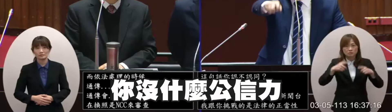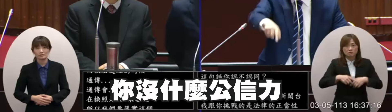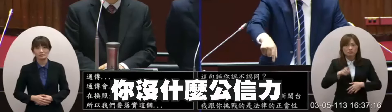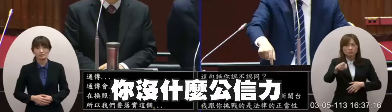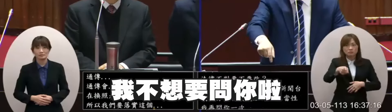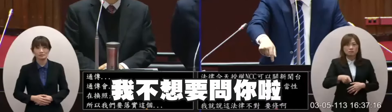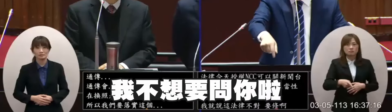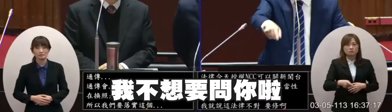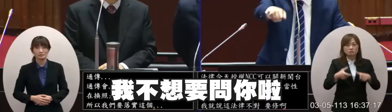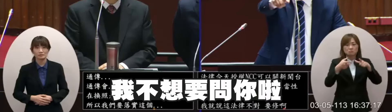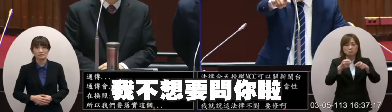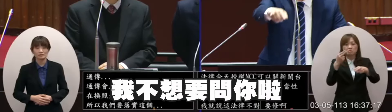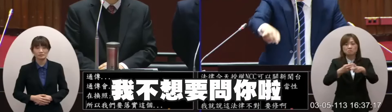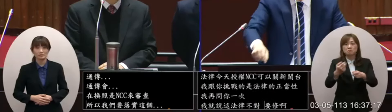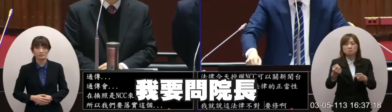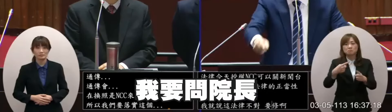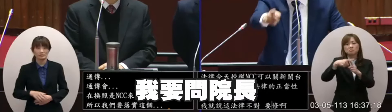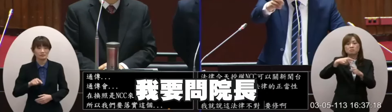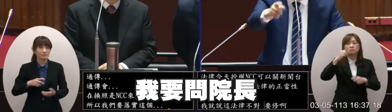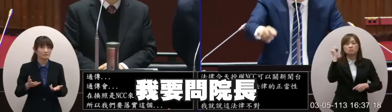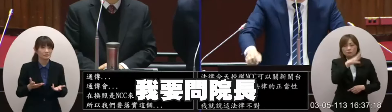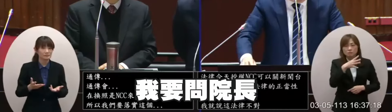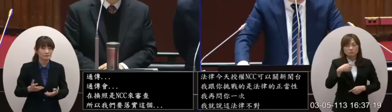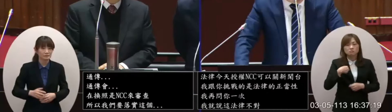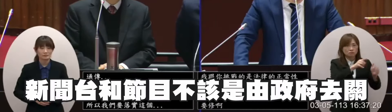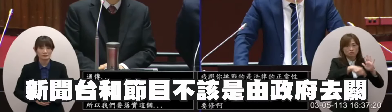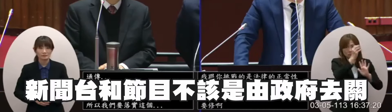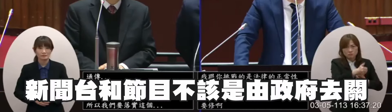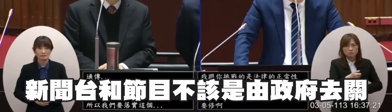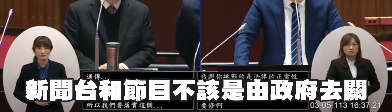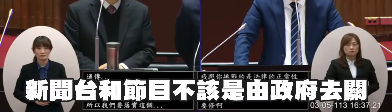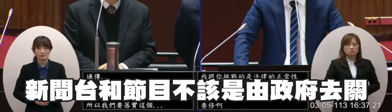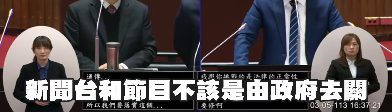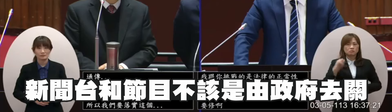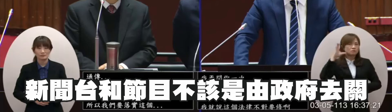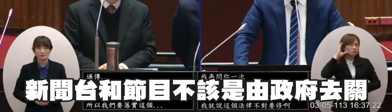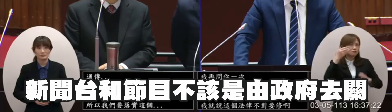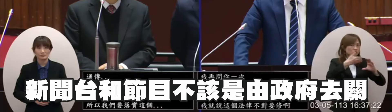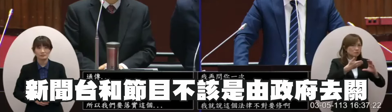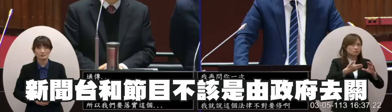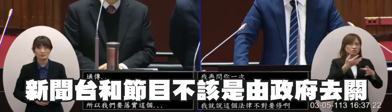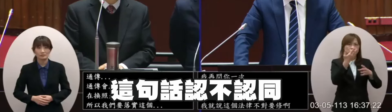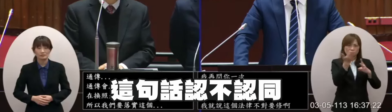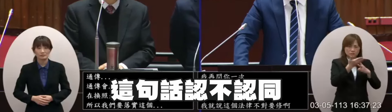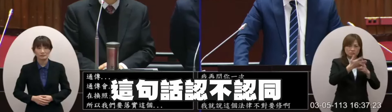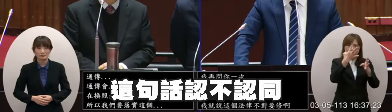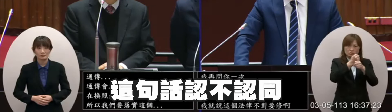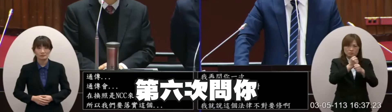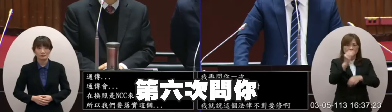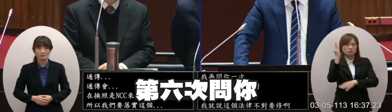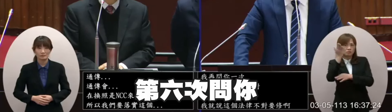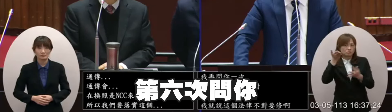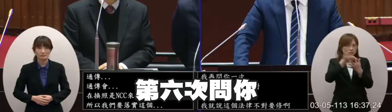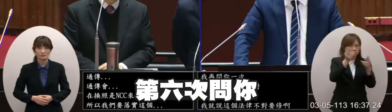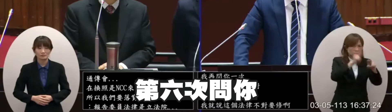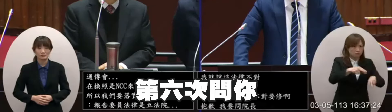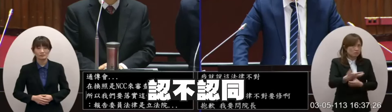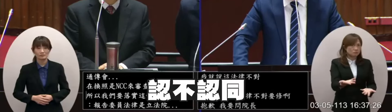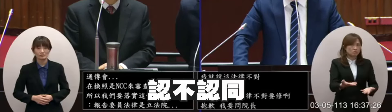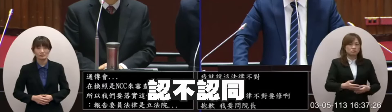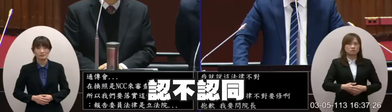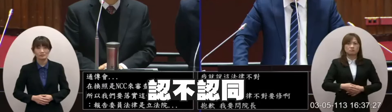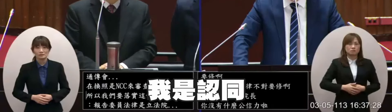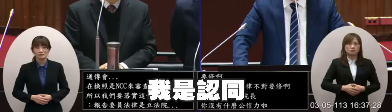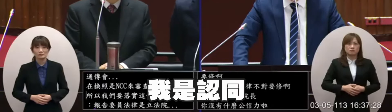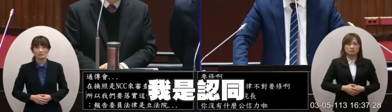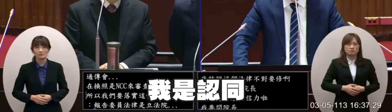没什么公信力，我不想要问你了。 这个是不是？ 我要问院长。新闻台跟节目不该是由政府去关，这句话认不认同？第六次问你，认